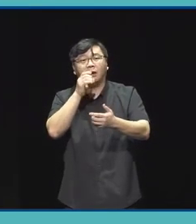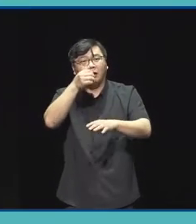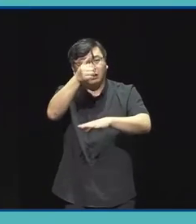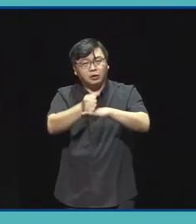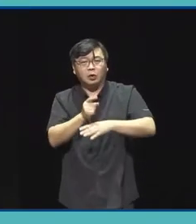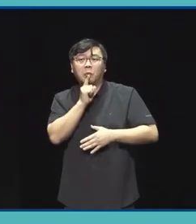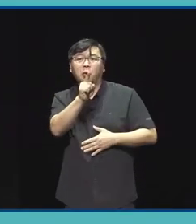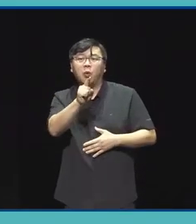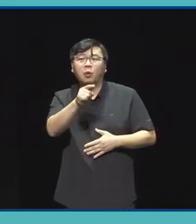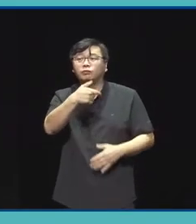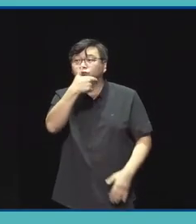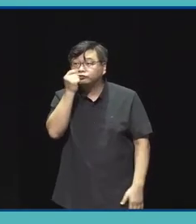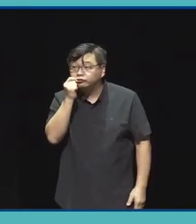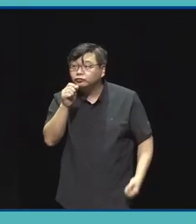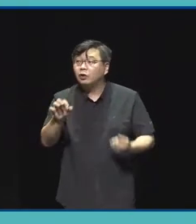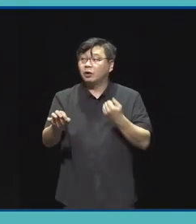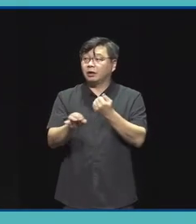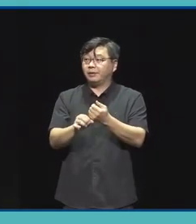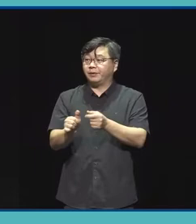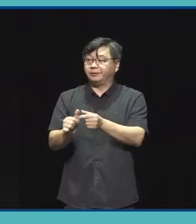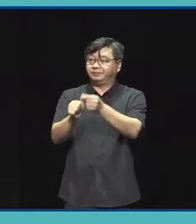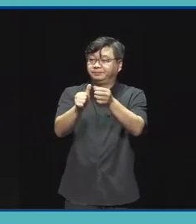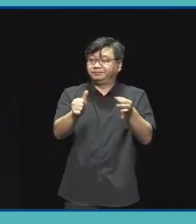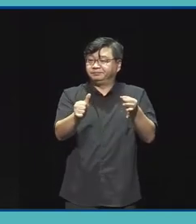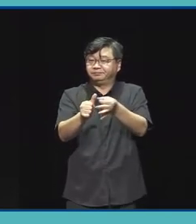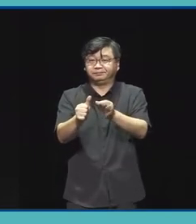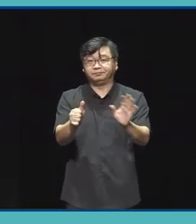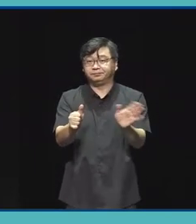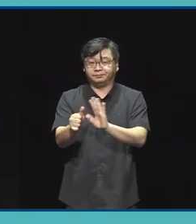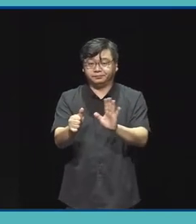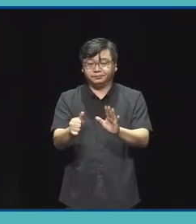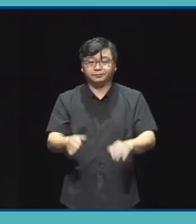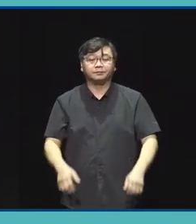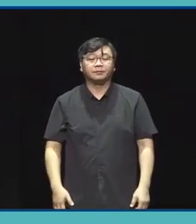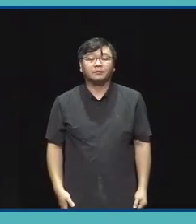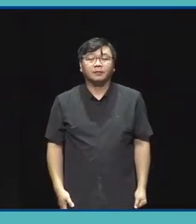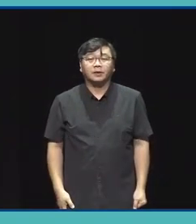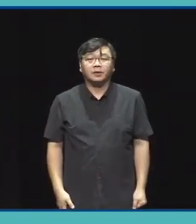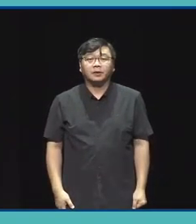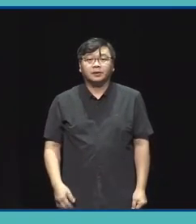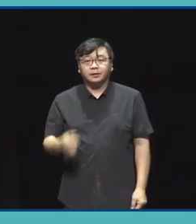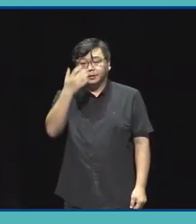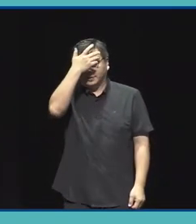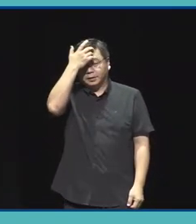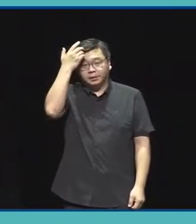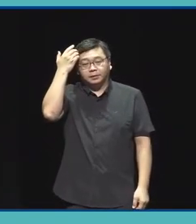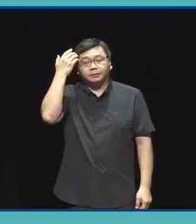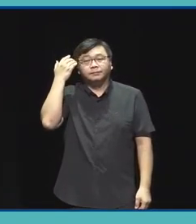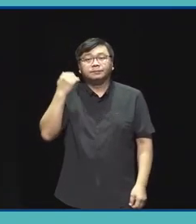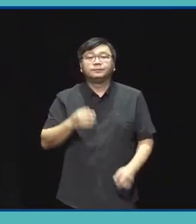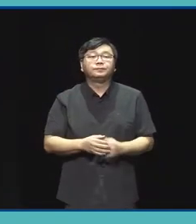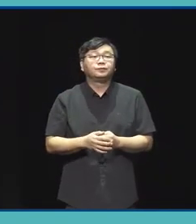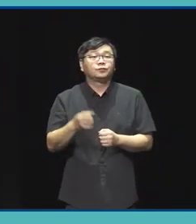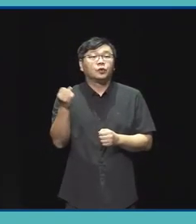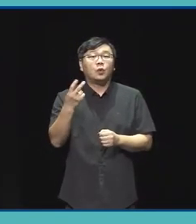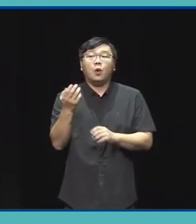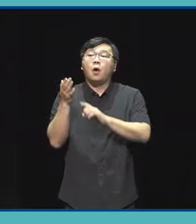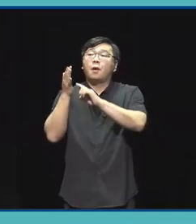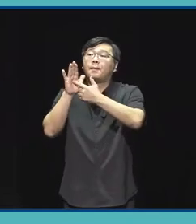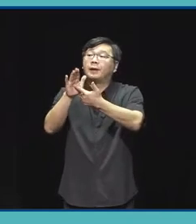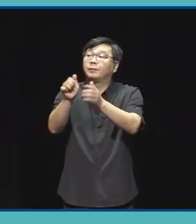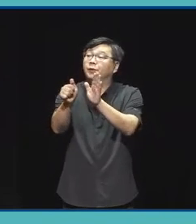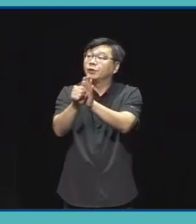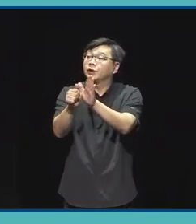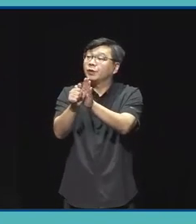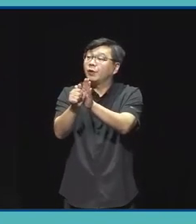네. 이 내용은 한번 제가 확인을 드렸던 내용이기 때문에 그리고 참고로 저희가 이제 이 발표 지원 사업에 선정이